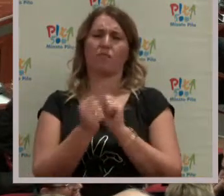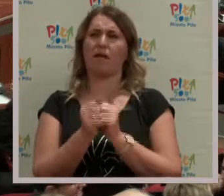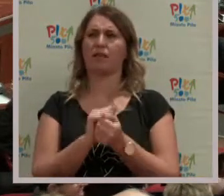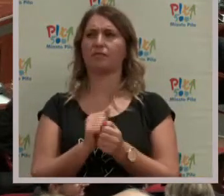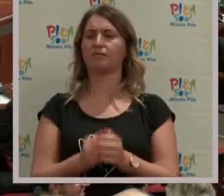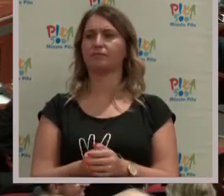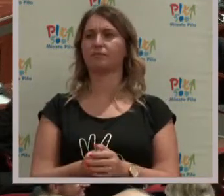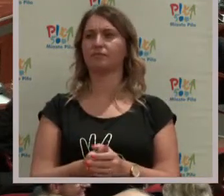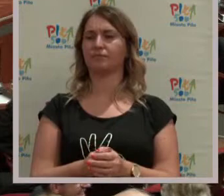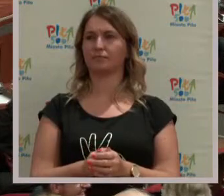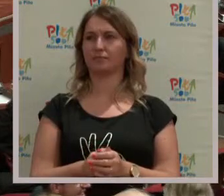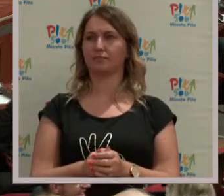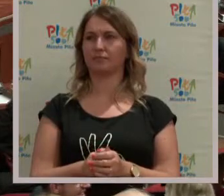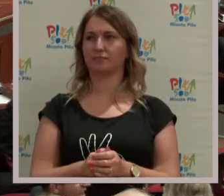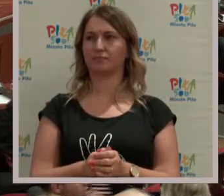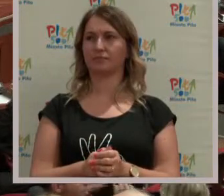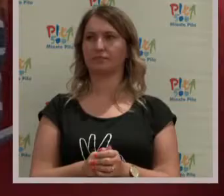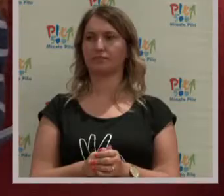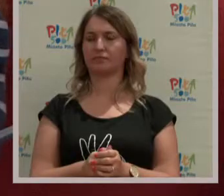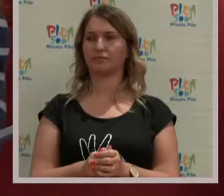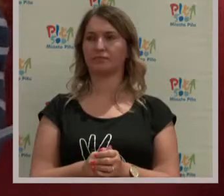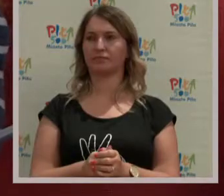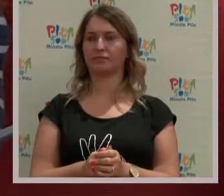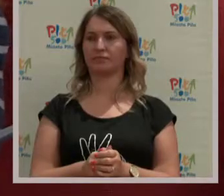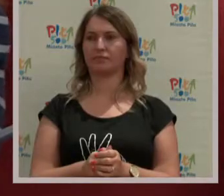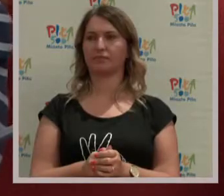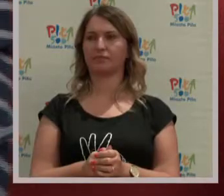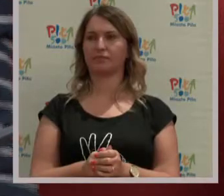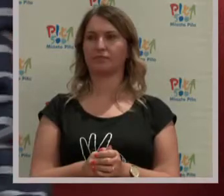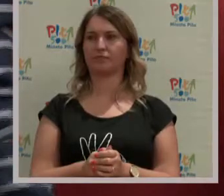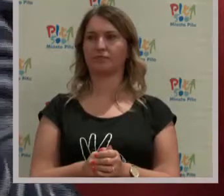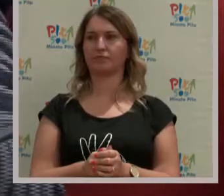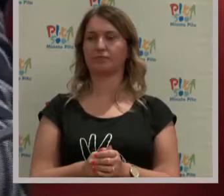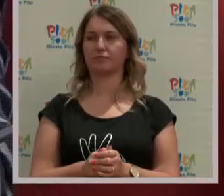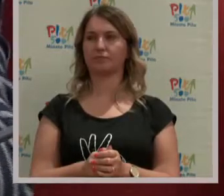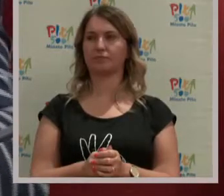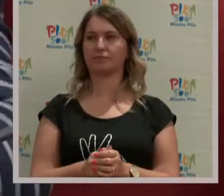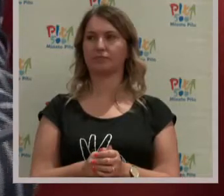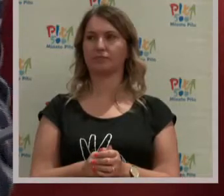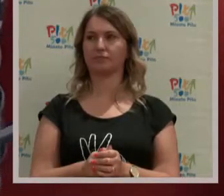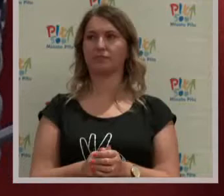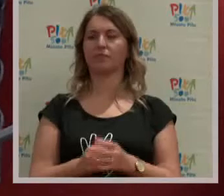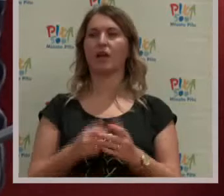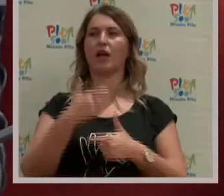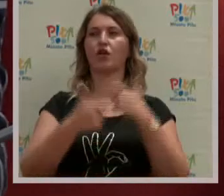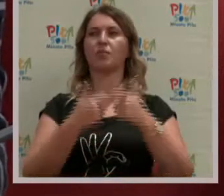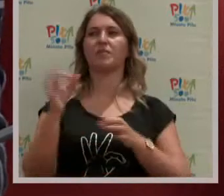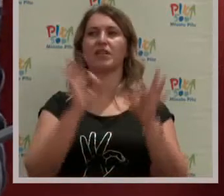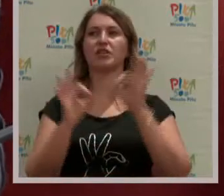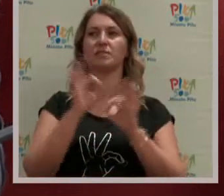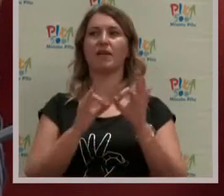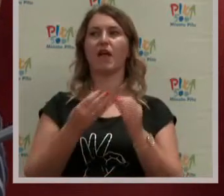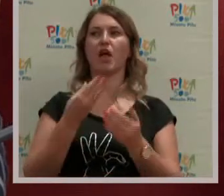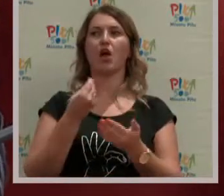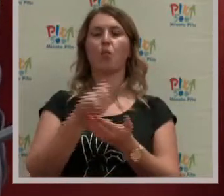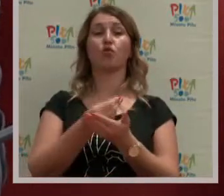planem finansowym w jednostkach budżetowych jak również w ramach przedsięwzięć inwestycyjnych ale również dokonujemy korekty w wyniku budżetu